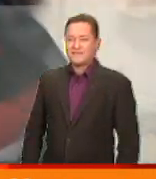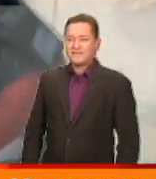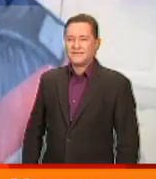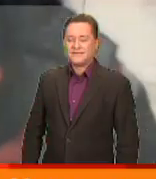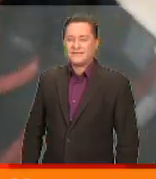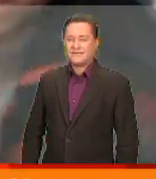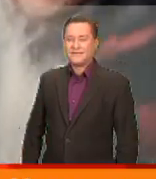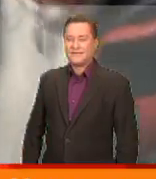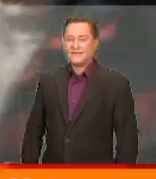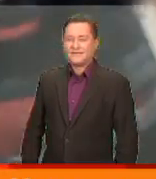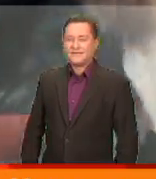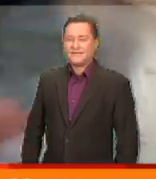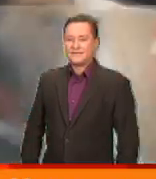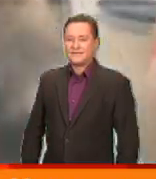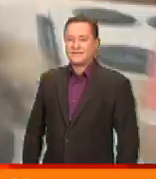Hey, girls, what'd we say?